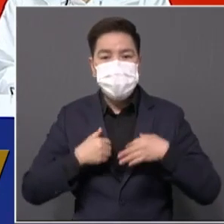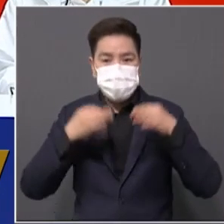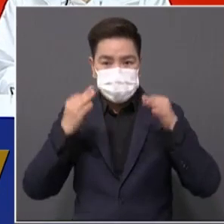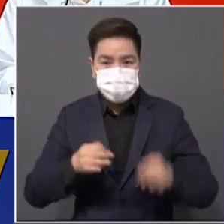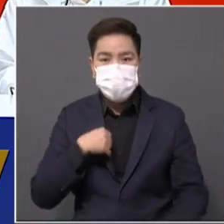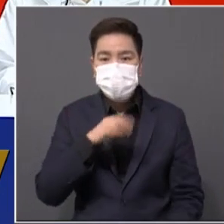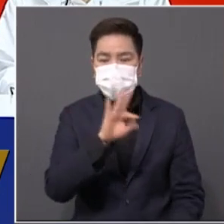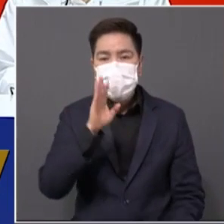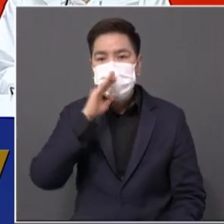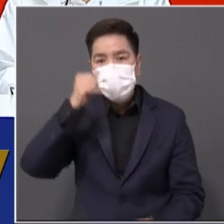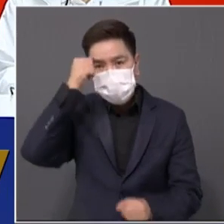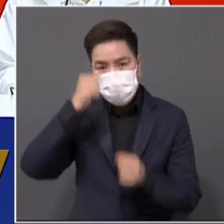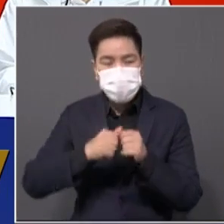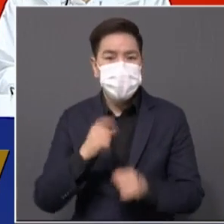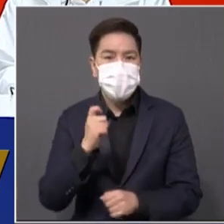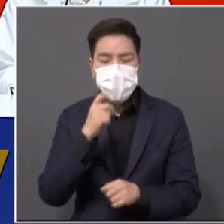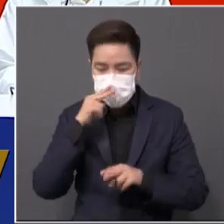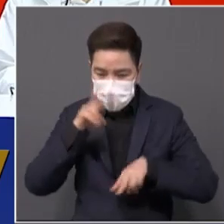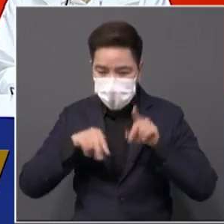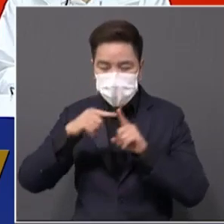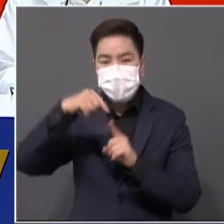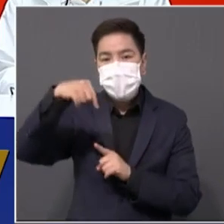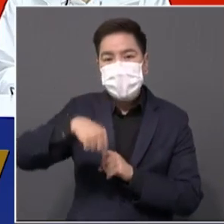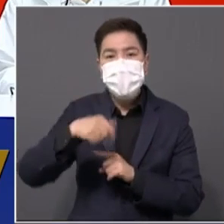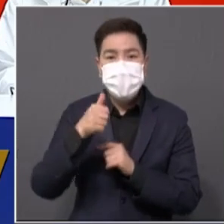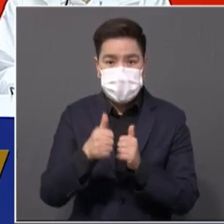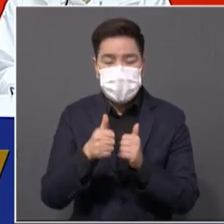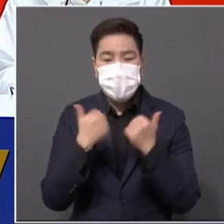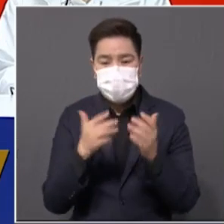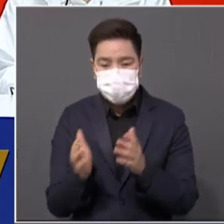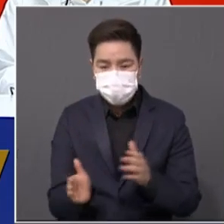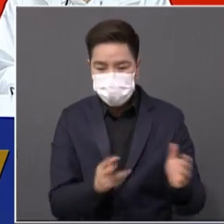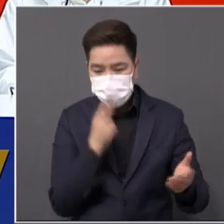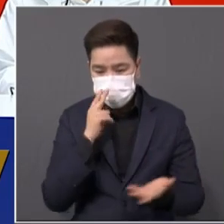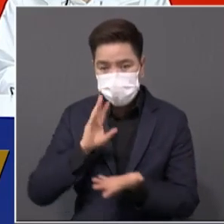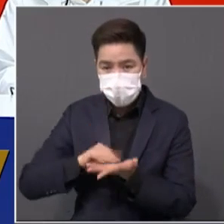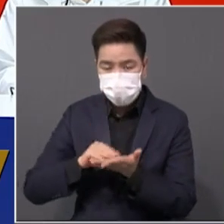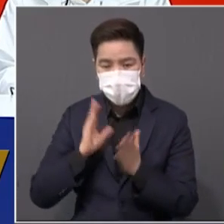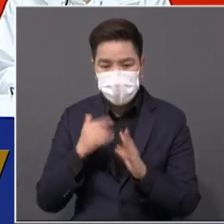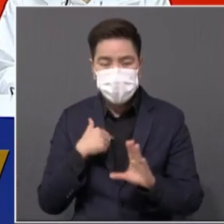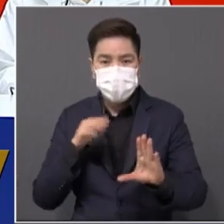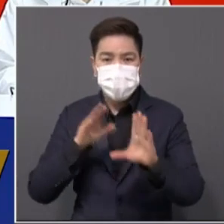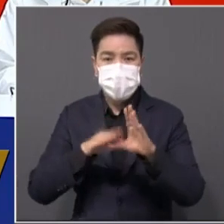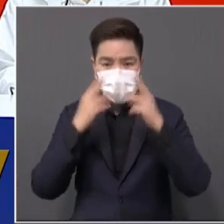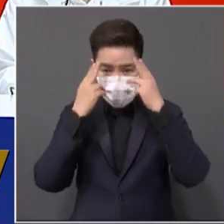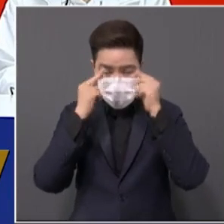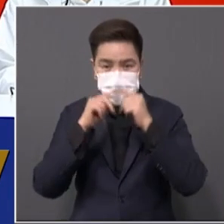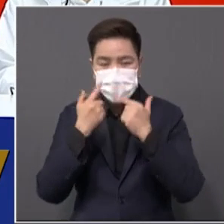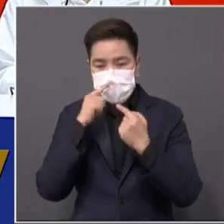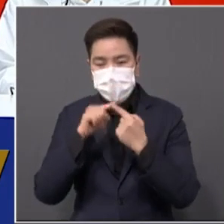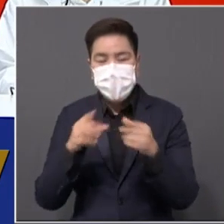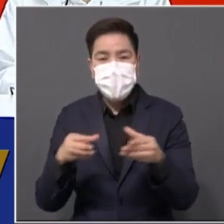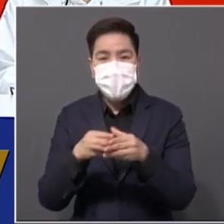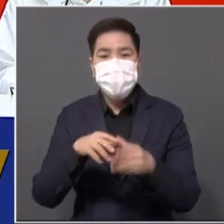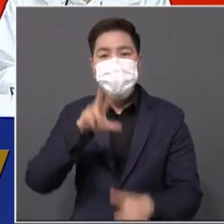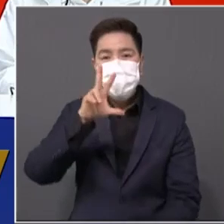สินใจใครจำหมายเลขไม่ได้ก็มาเช็คกันตรงนี้ได้นี่แหละค่ะนอกจากนี้ก็ดูข้อมูลของแคนดิเดตนายกรัฐมนตรีจากพรรค